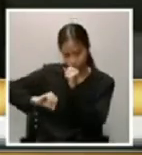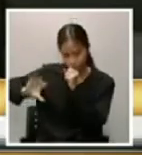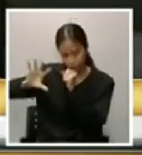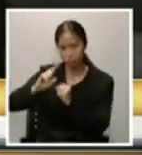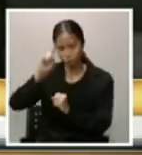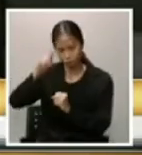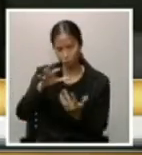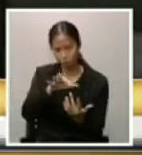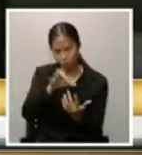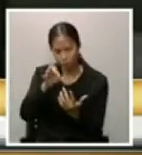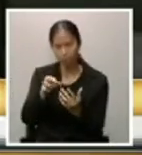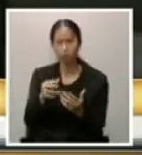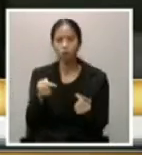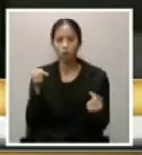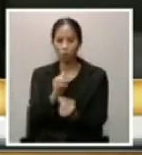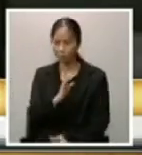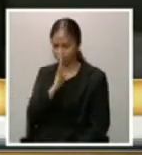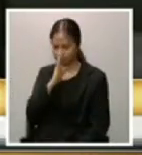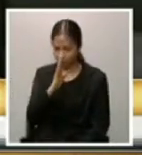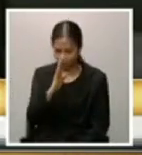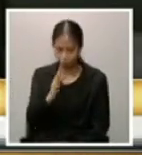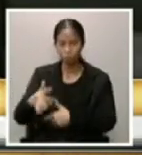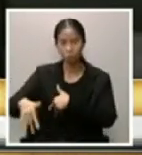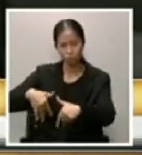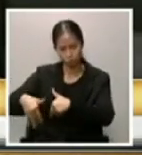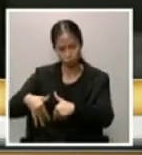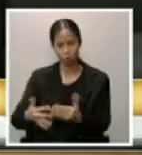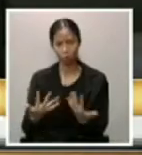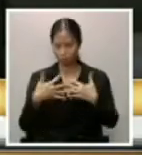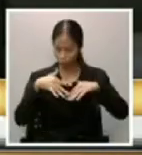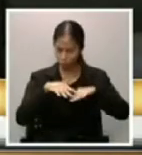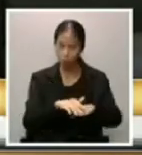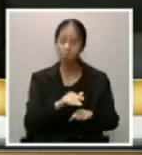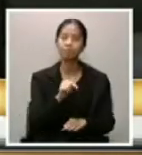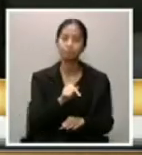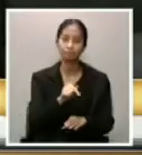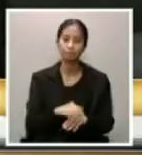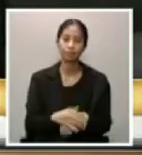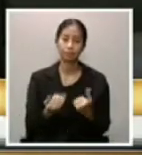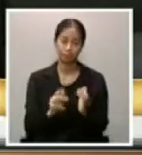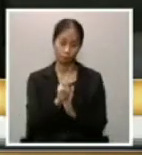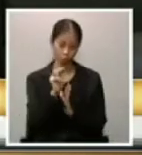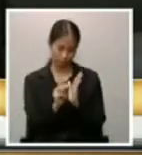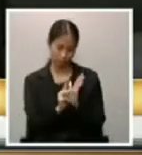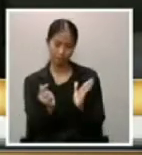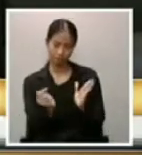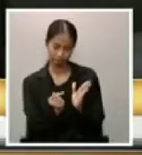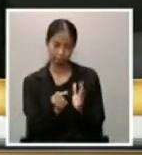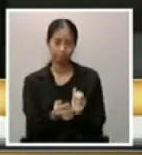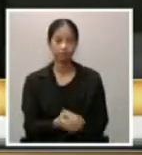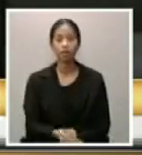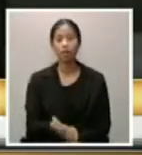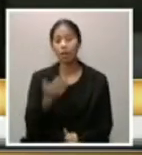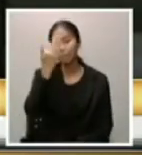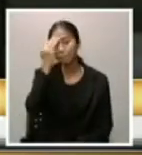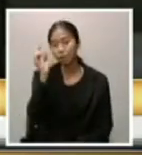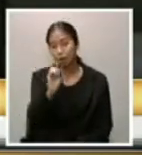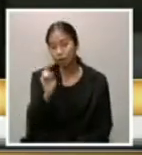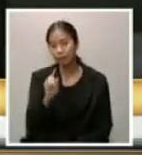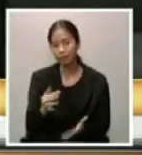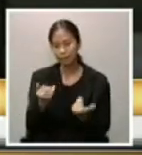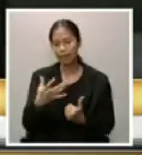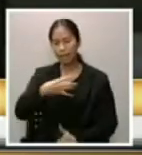นและเพิ่มกระบวนการถอดถอนโดยการเข้าชื่อของประชาชนในร่างกฎหมายฉบับนี้ด้วยครับเพื่อเป็นหมุดหมายสำคัญครับในการสร้าง